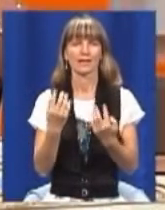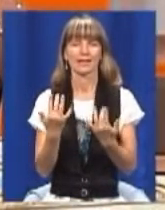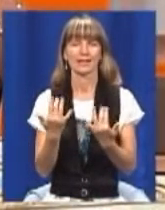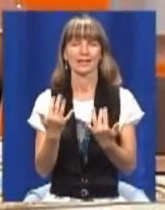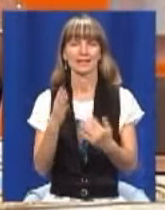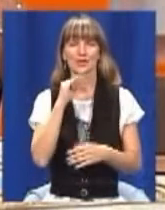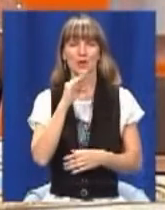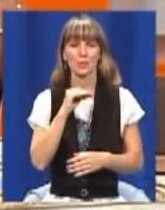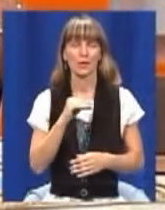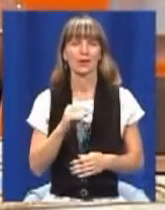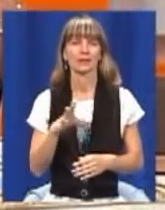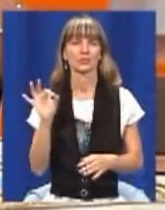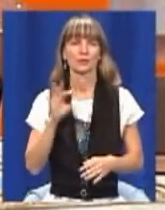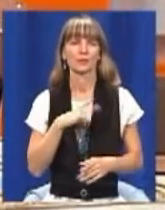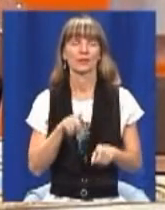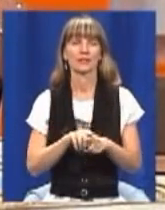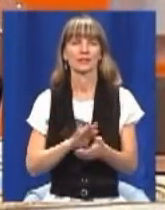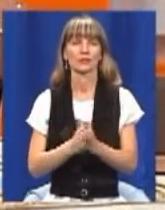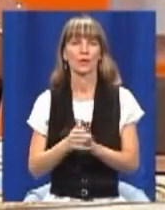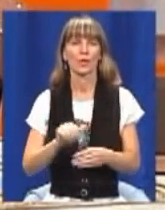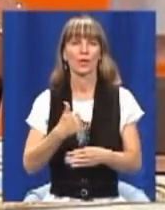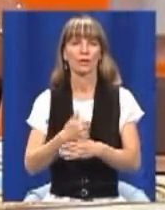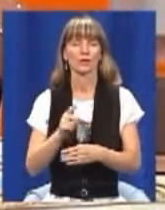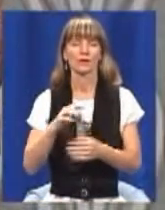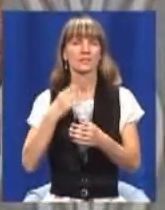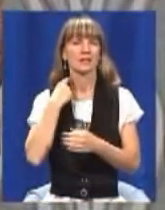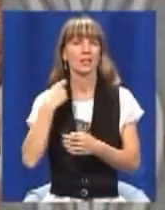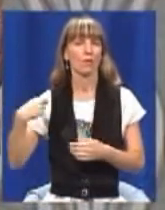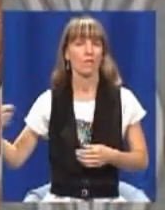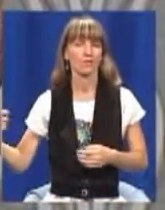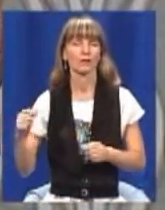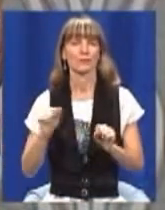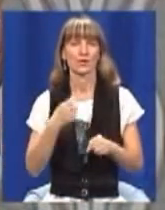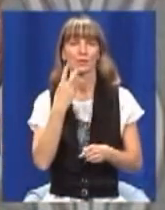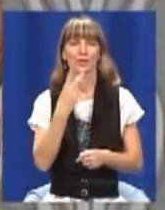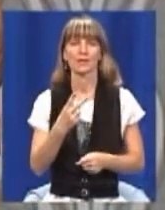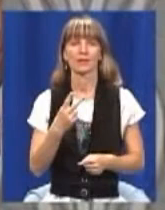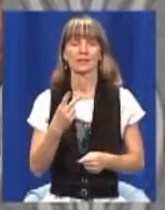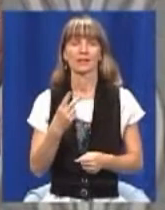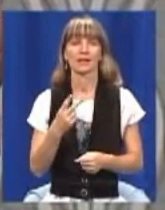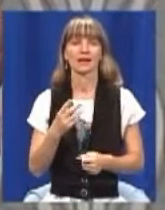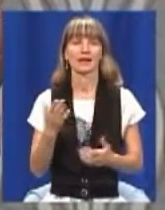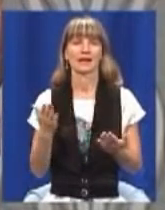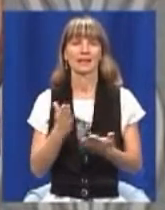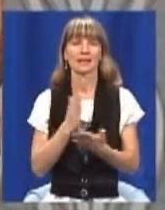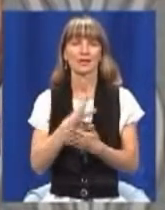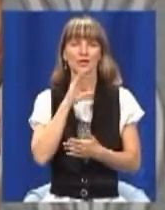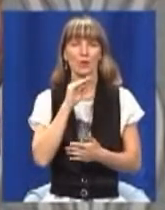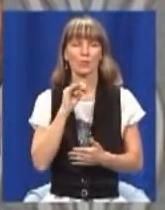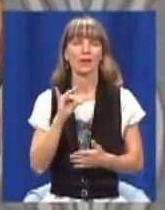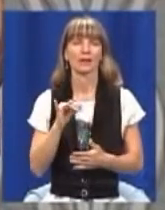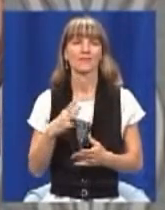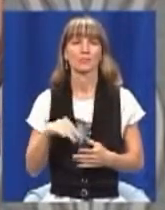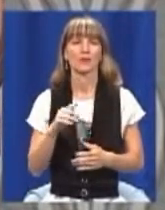Ні. Ну, дуже часто бувають такі ситуації. Головне, що вони усі на повідках, і можна просто подивитися, розглянути, які існують собаки, та як взагалі їх